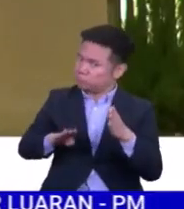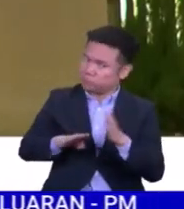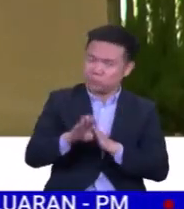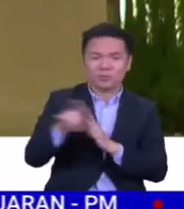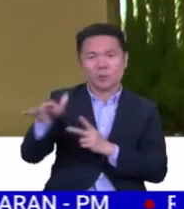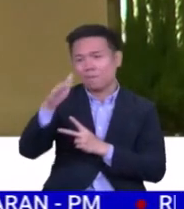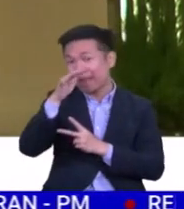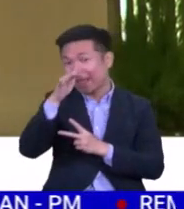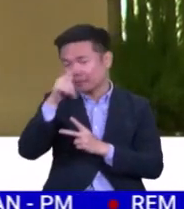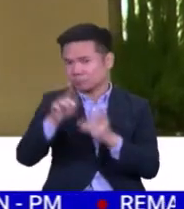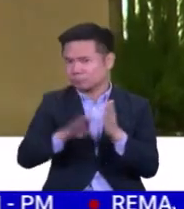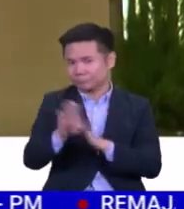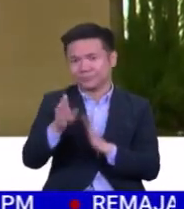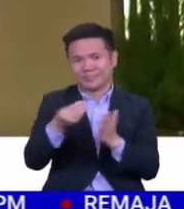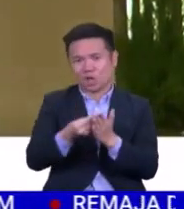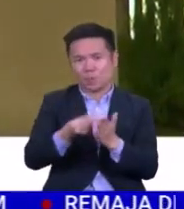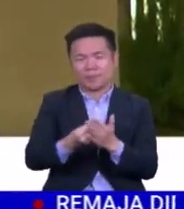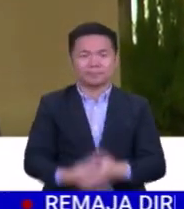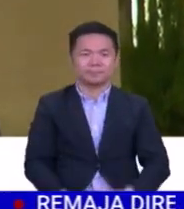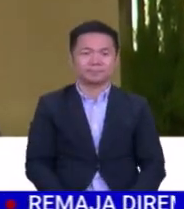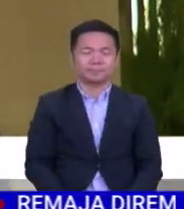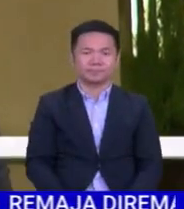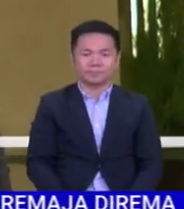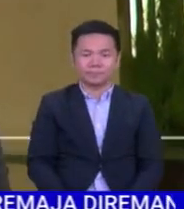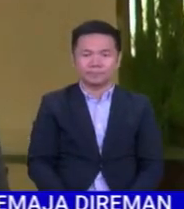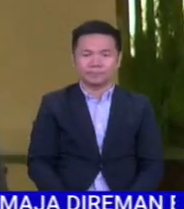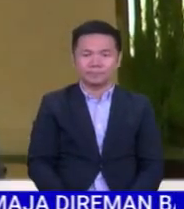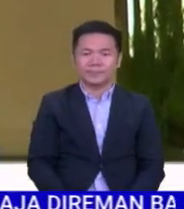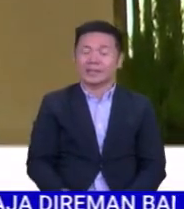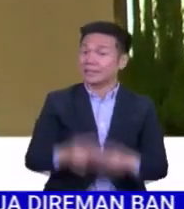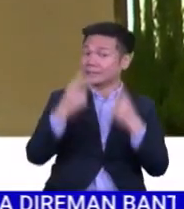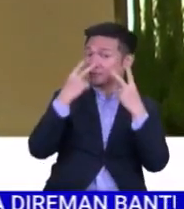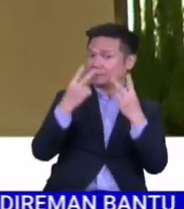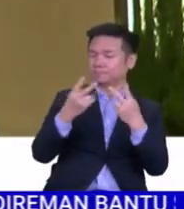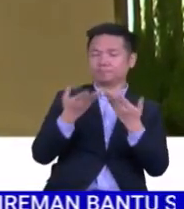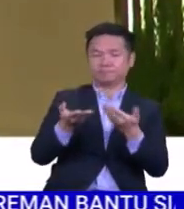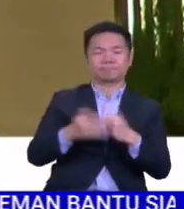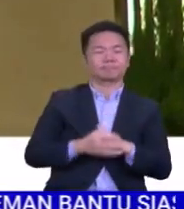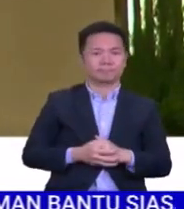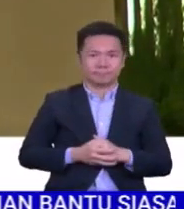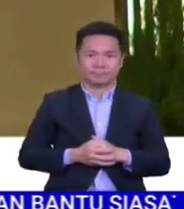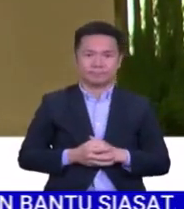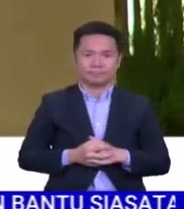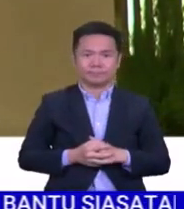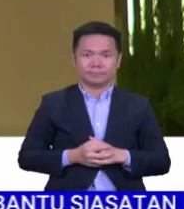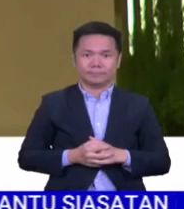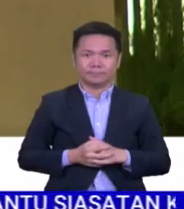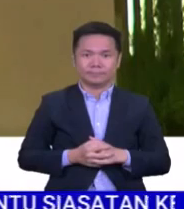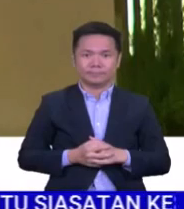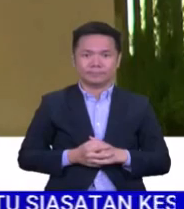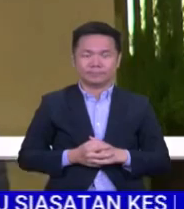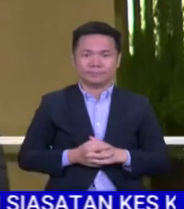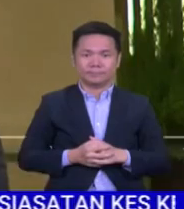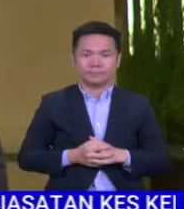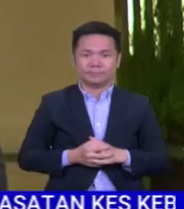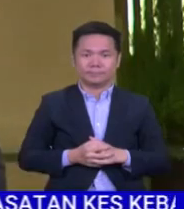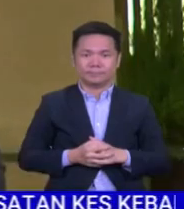negeri. Dapat berterusan yang mana dia mendatangkan